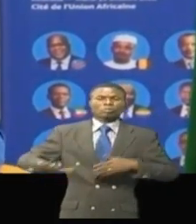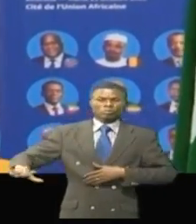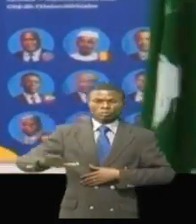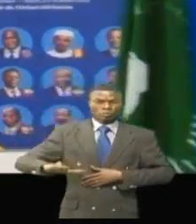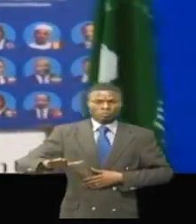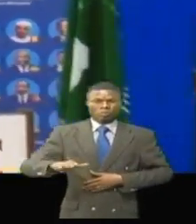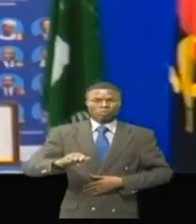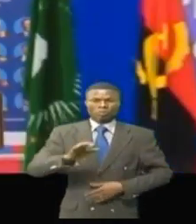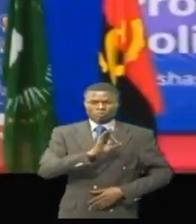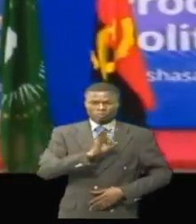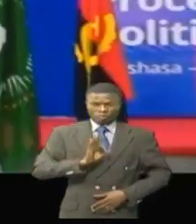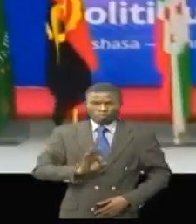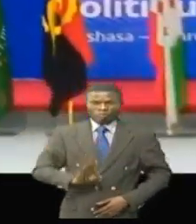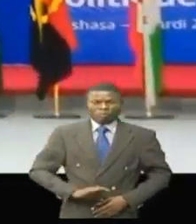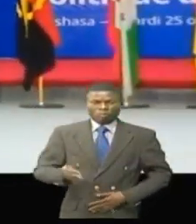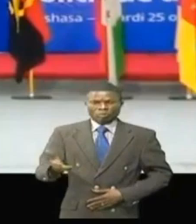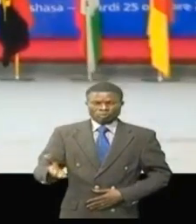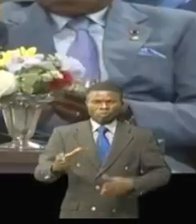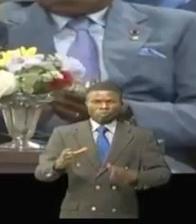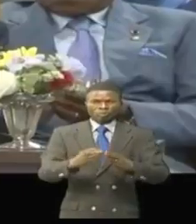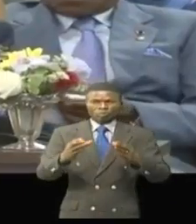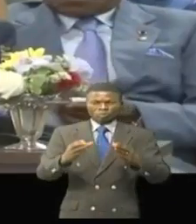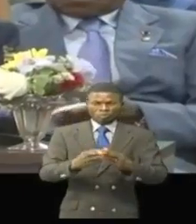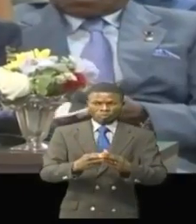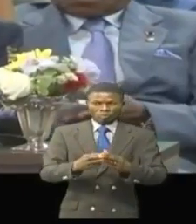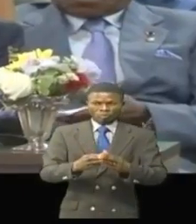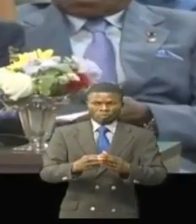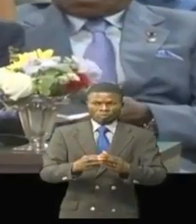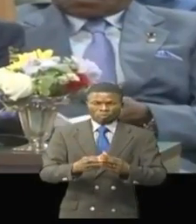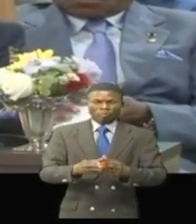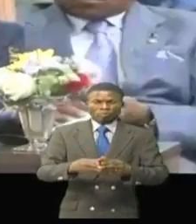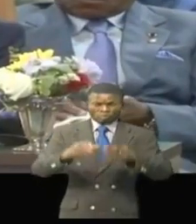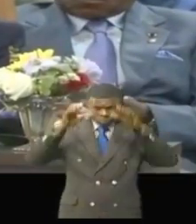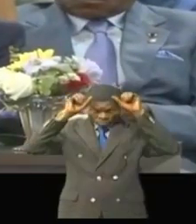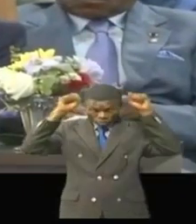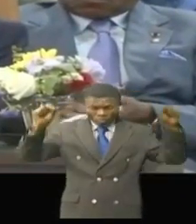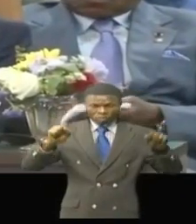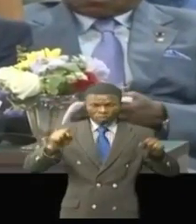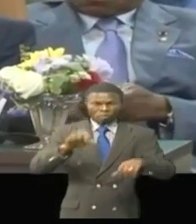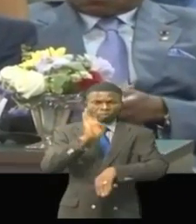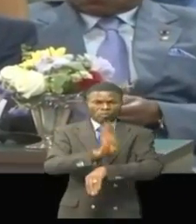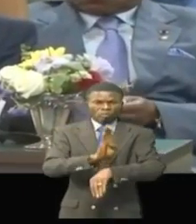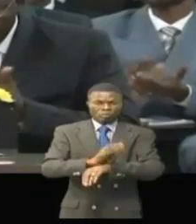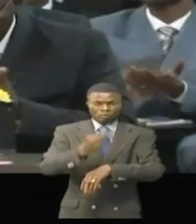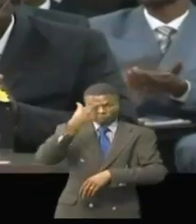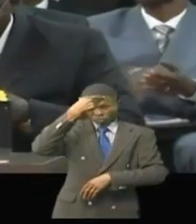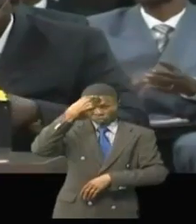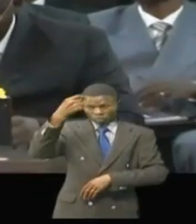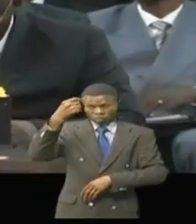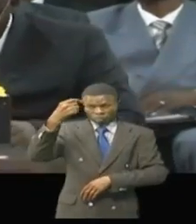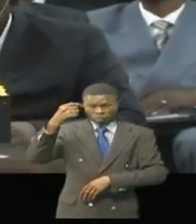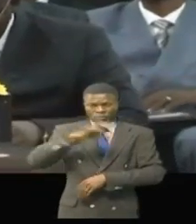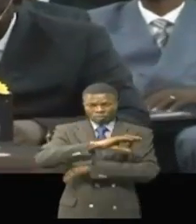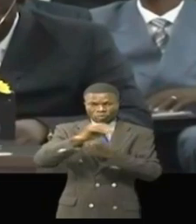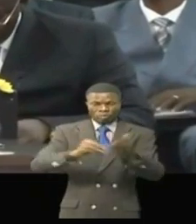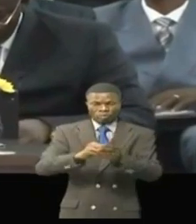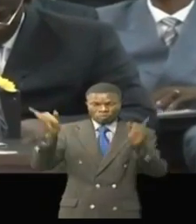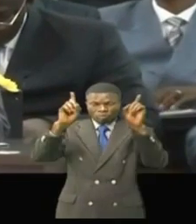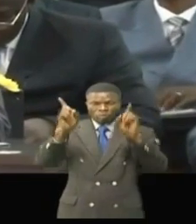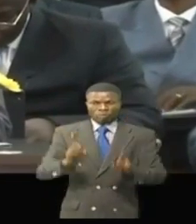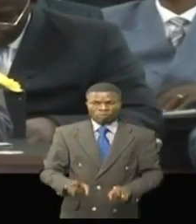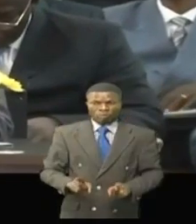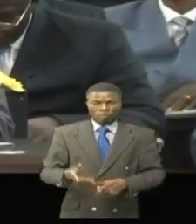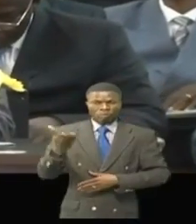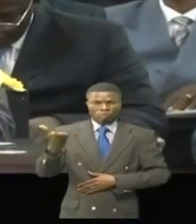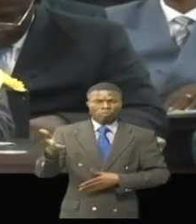Congo, Félix-Antoine Tshisekedi Tshilombo, celui du Congo-Brazzaville, Denis Sassou Nguesso, le centrafricain Faustin